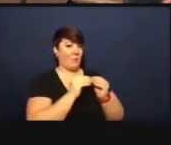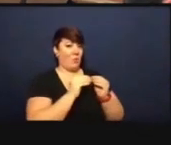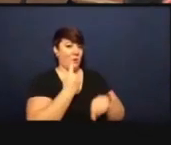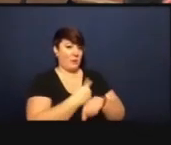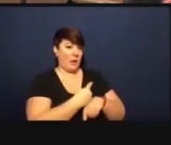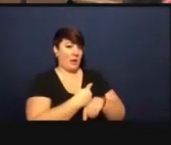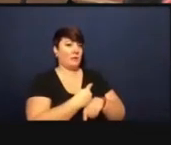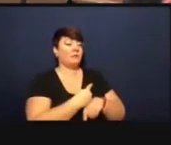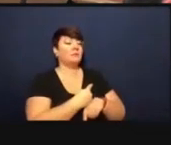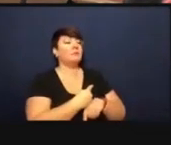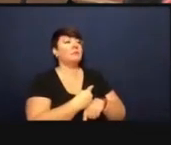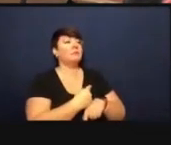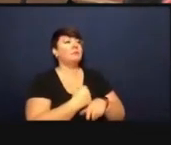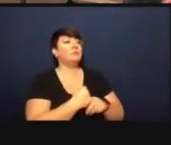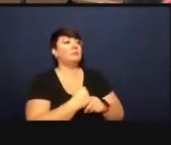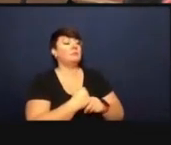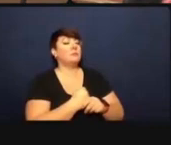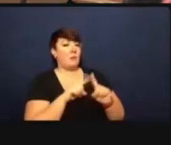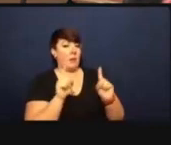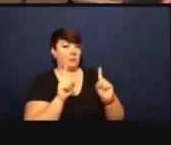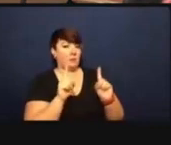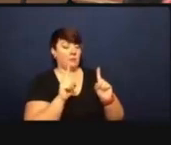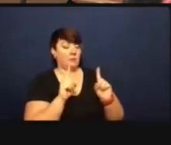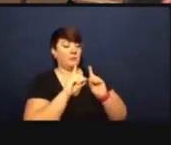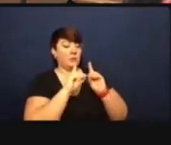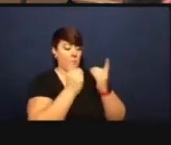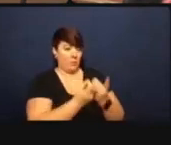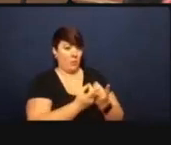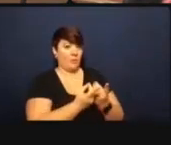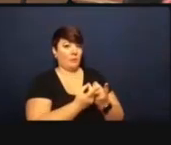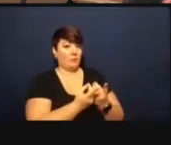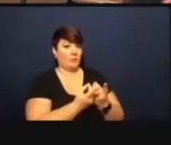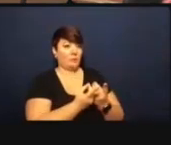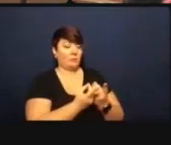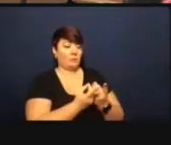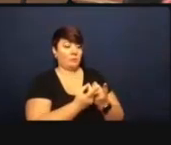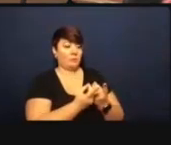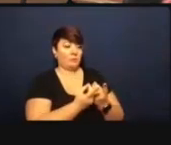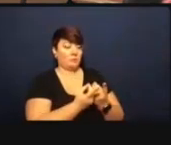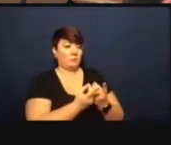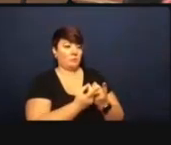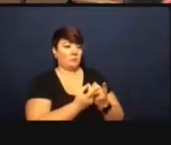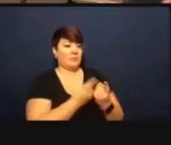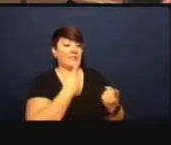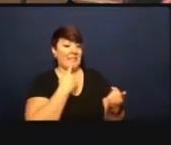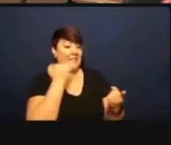Kwa hivyo tumepewa ruhusa kuongeza siku za ziada iwapo zinahitajika.